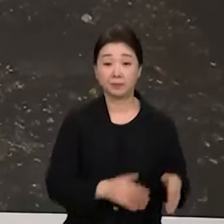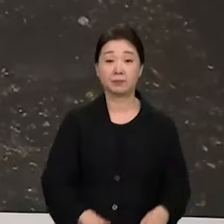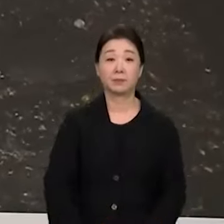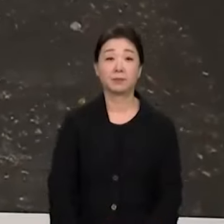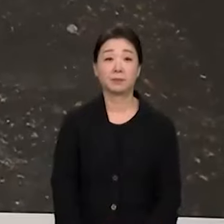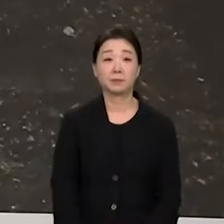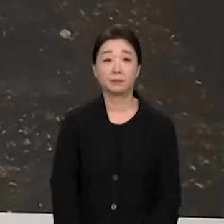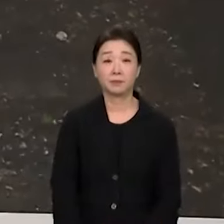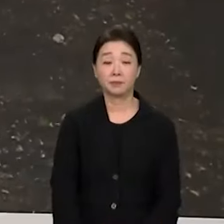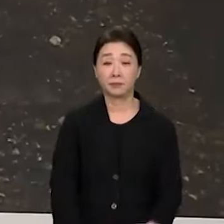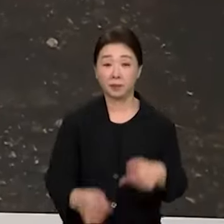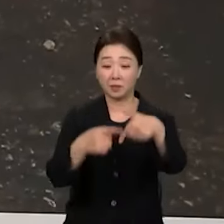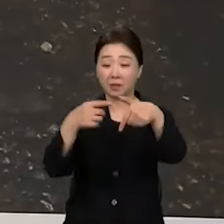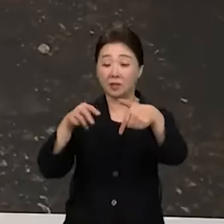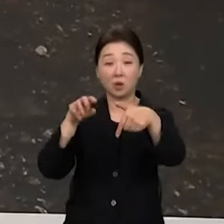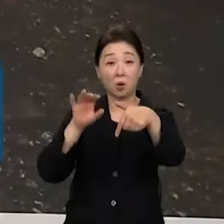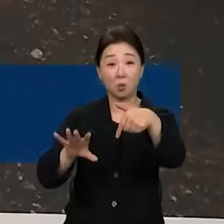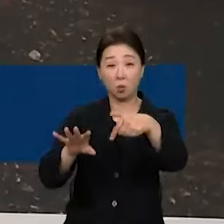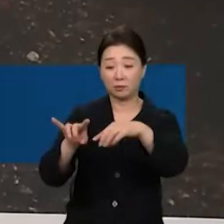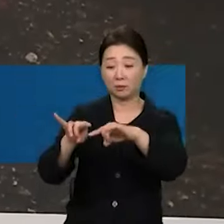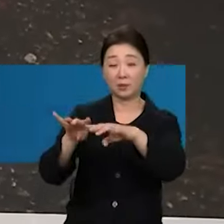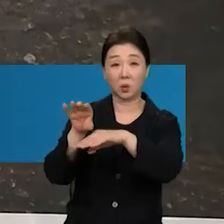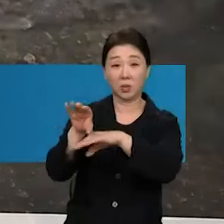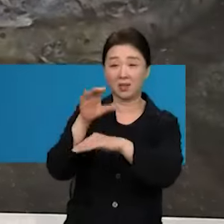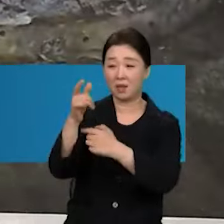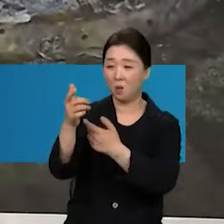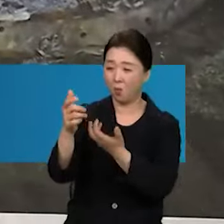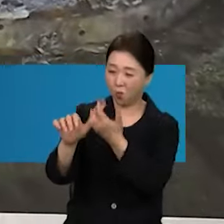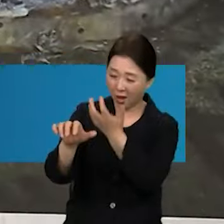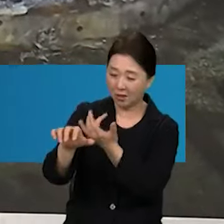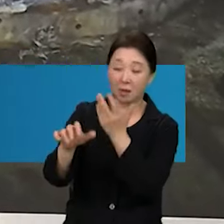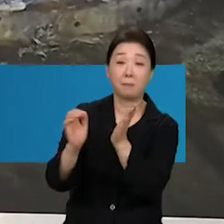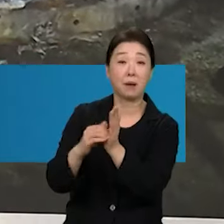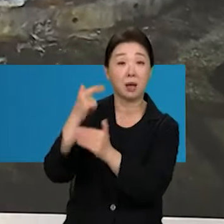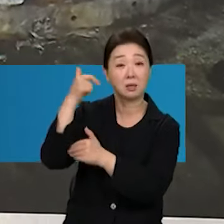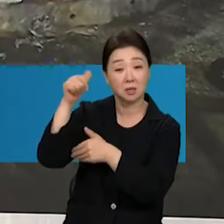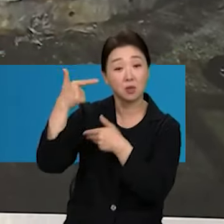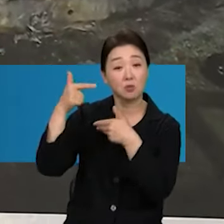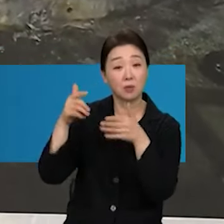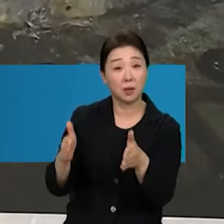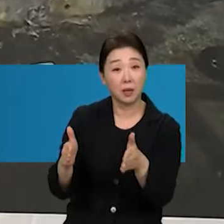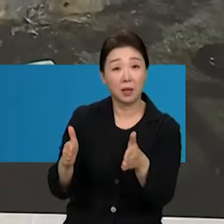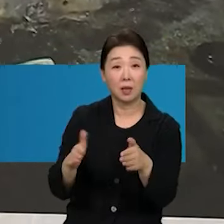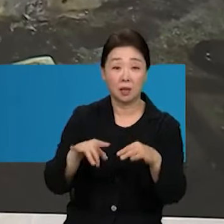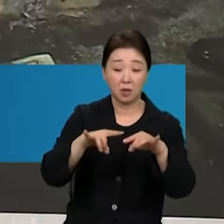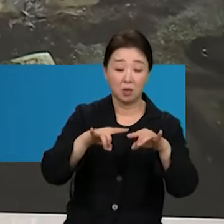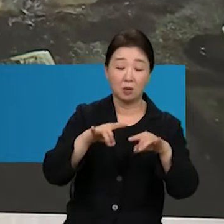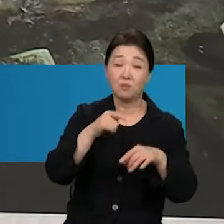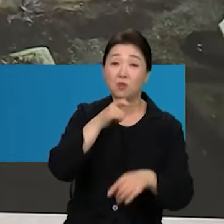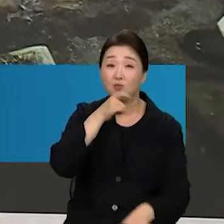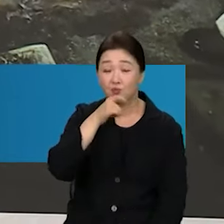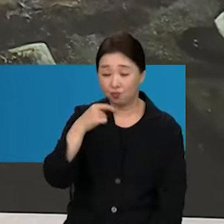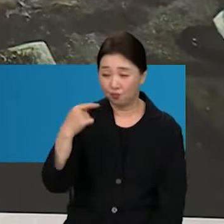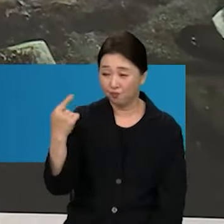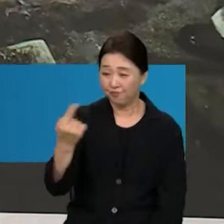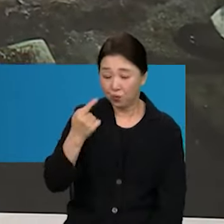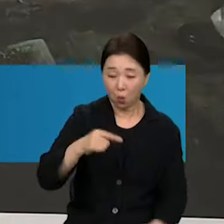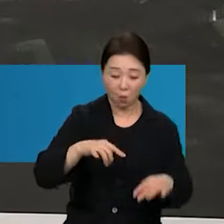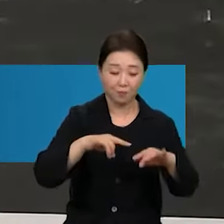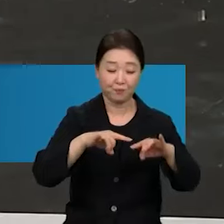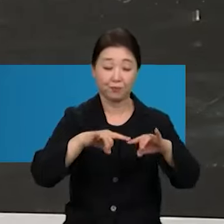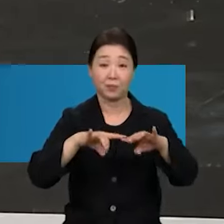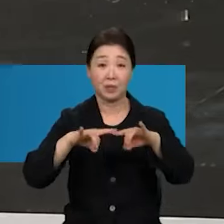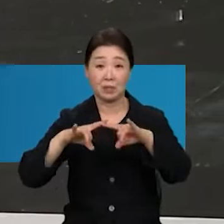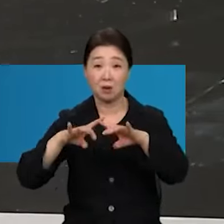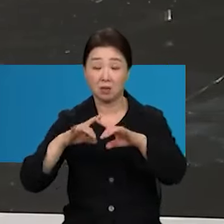다음 소식입니다. 인천에서 전기차 화재가 난 지 일주일째입니다. 이제 수도와 전기는 막 복구되기 시작했지만